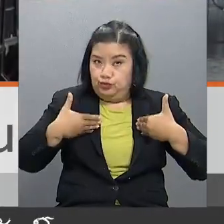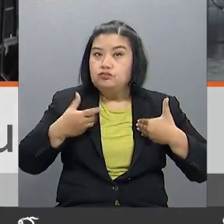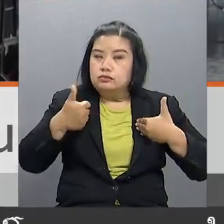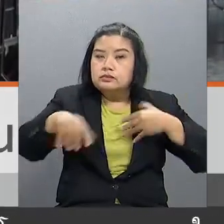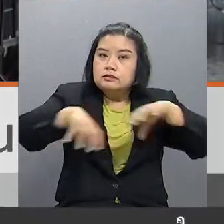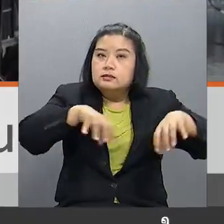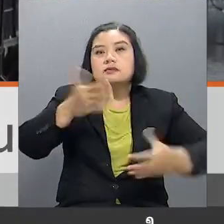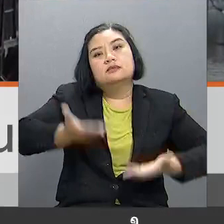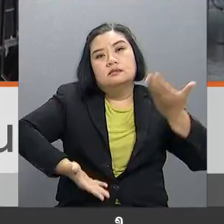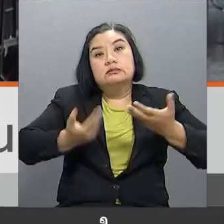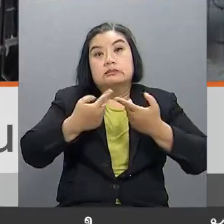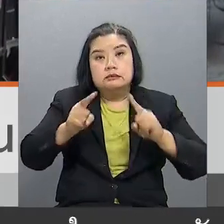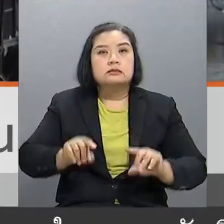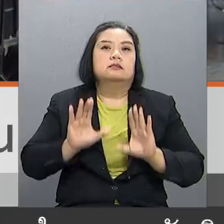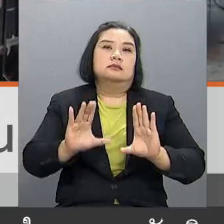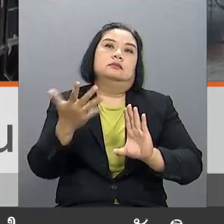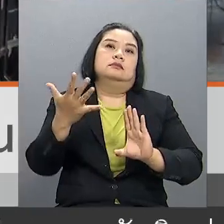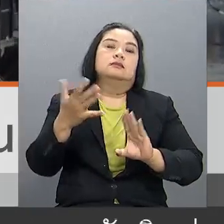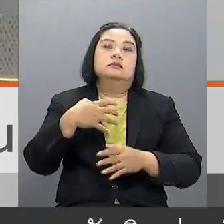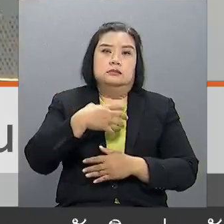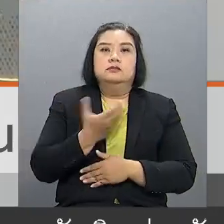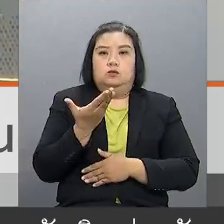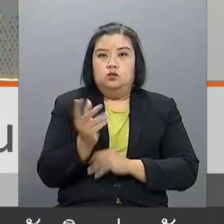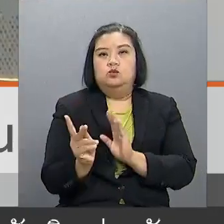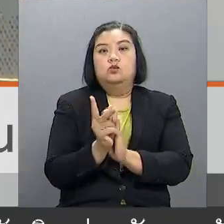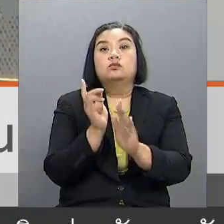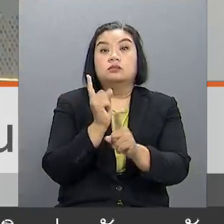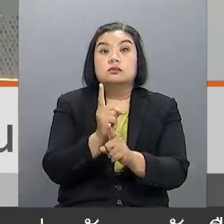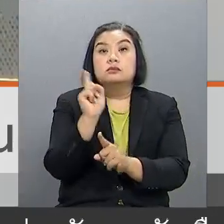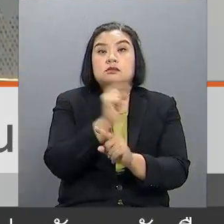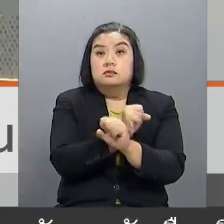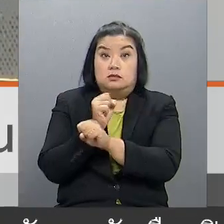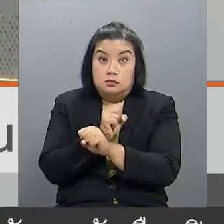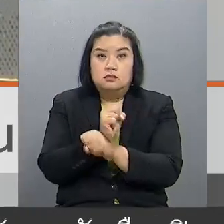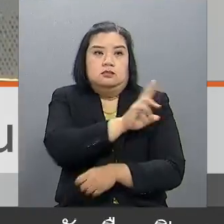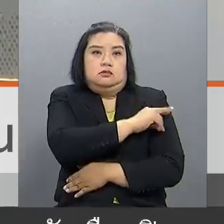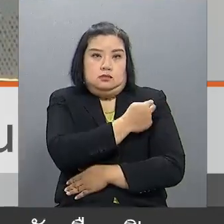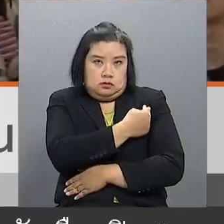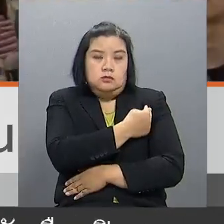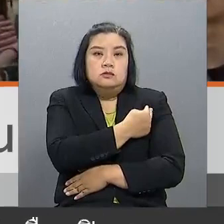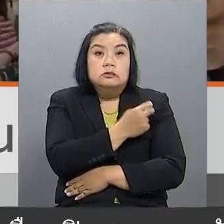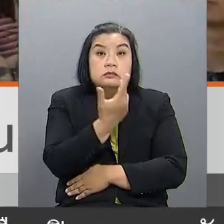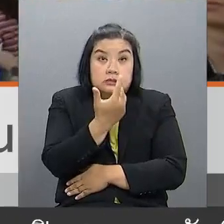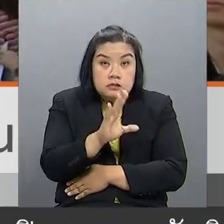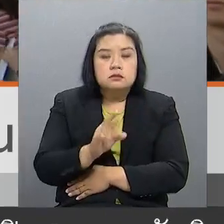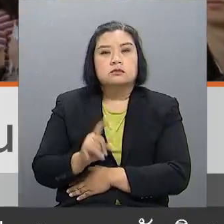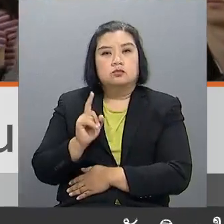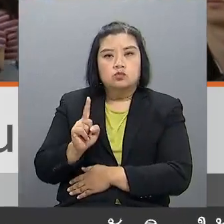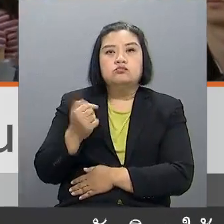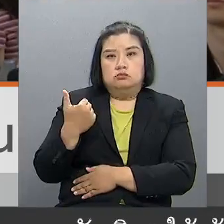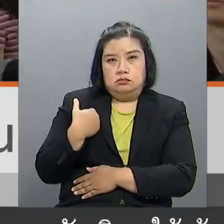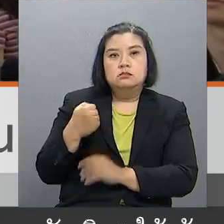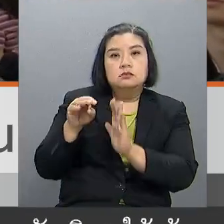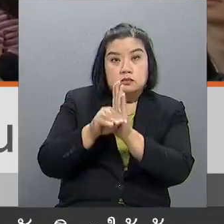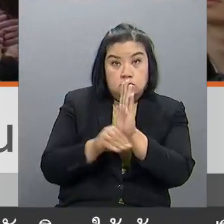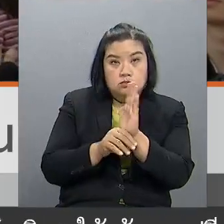กั้นการจัดกิจกรรมแต่ว่าขอให้ปฏิบัติตามมาตรการสาธารณสุขที่ภาครัฐกำหนดรวมทั้งจะต้องทำแผนเสนอต่อคณะกรรมการ